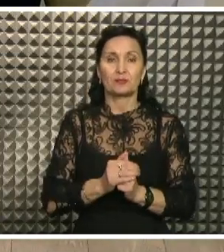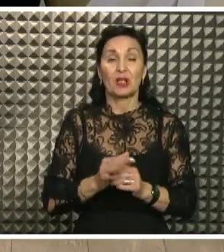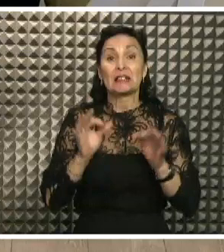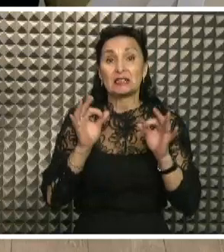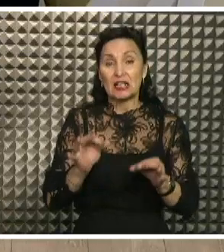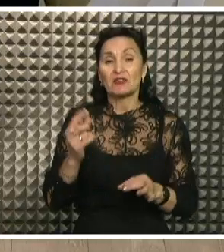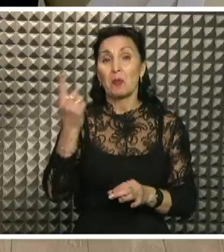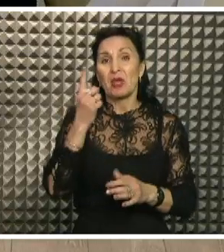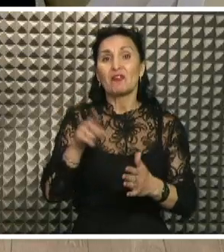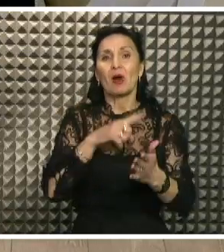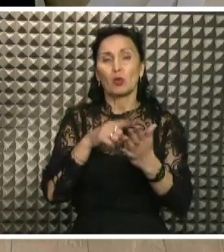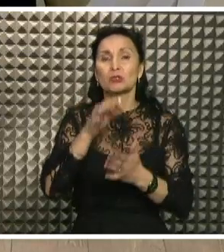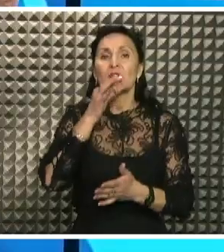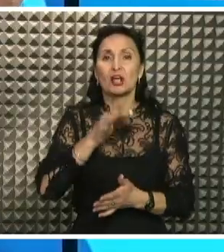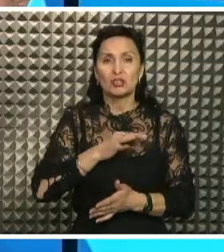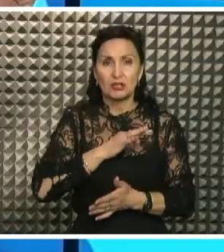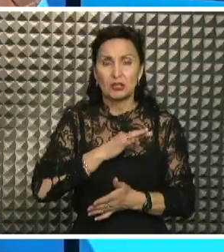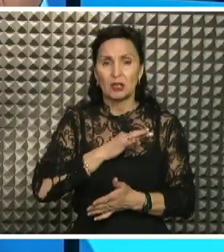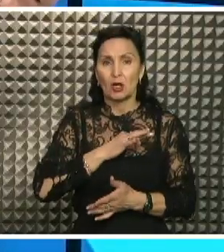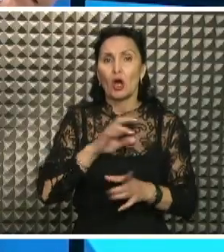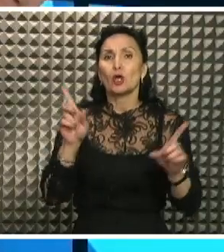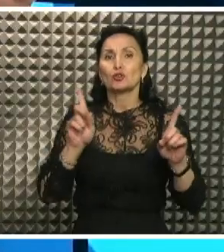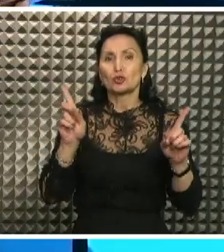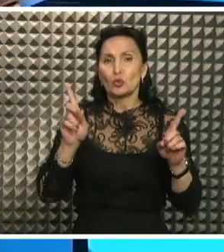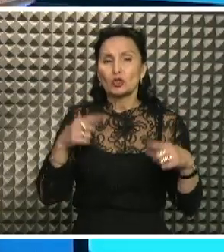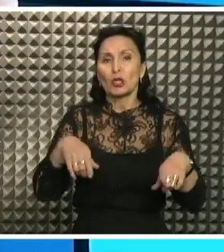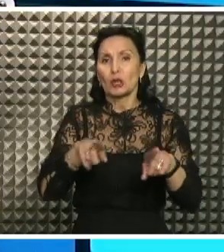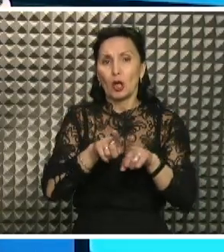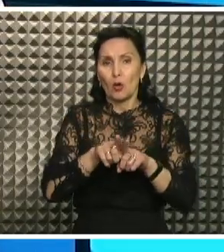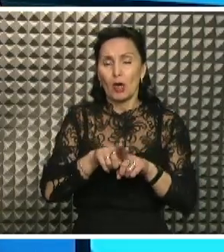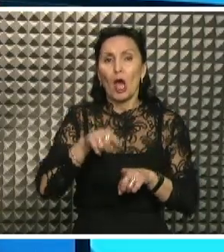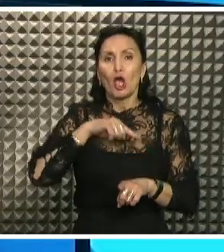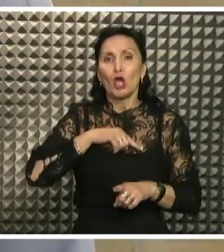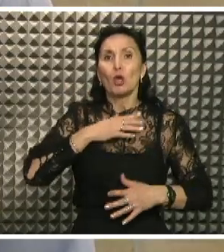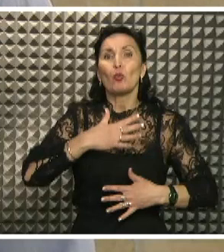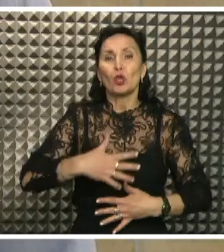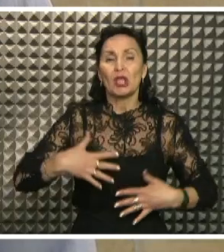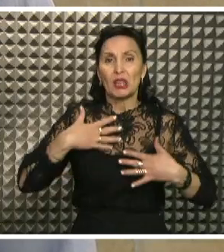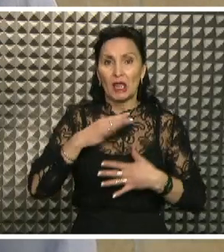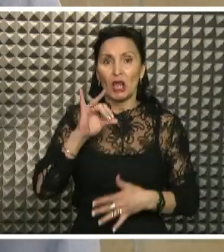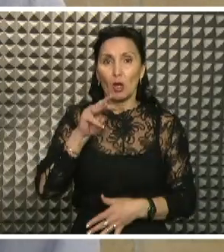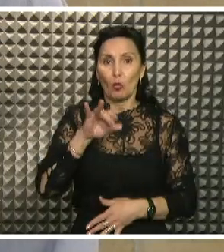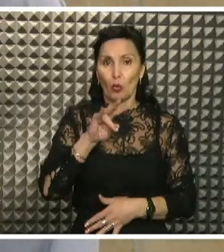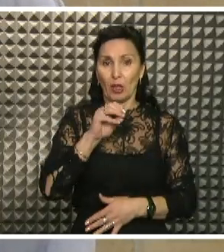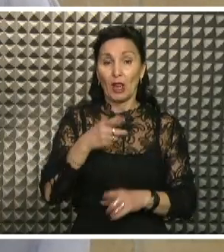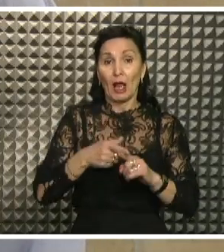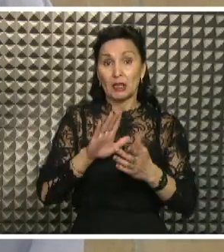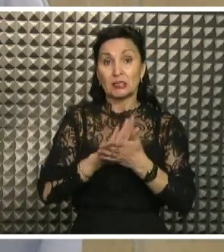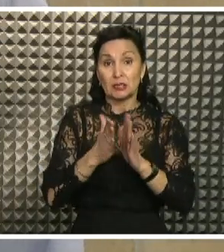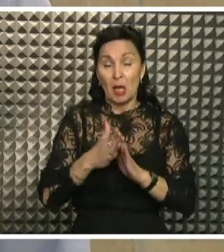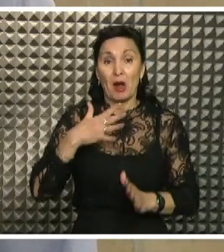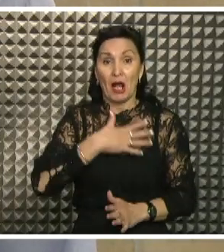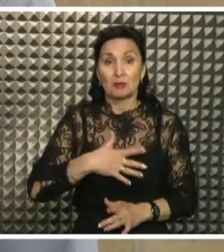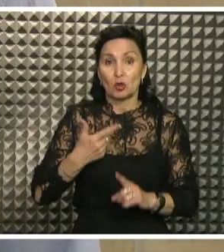естественно, первый вопрос. Скажите, что же такое иммунитет? Иммунитет – это система организма,